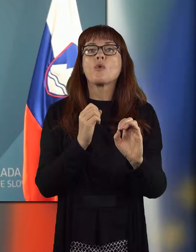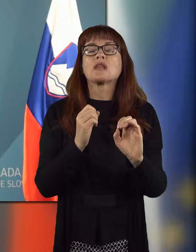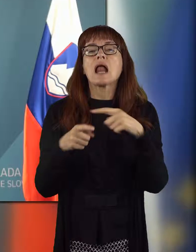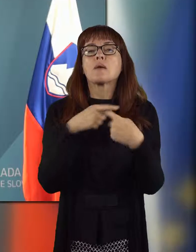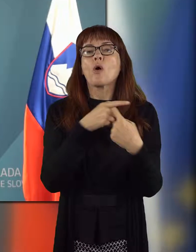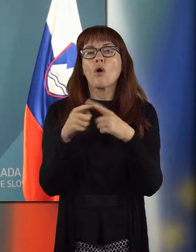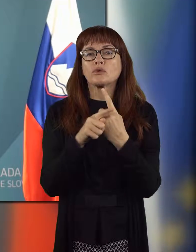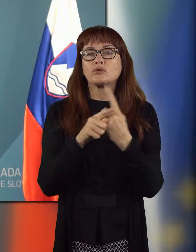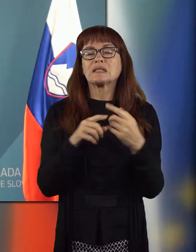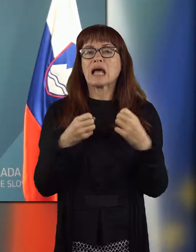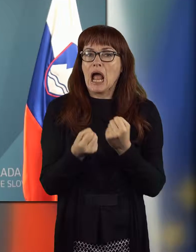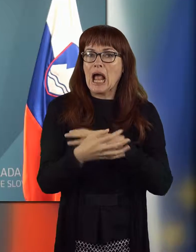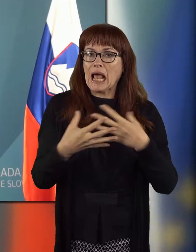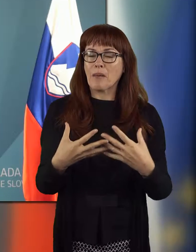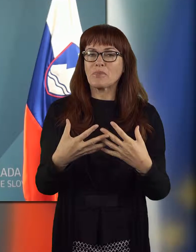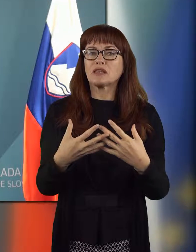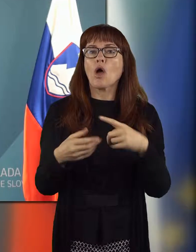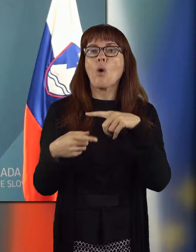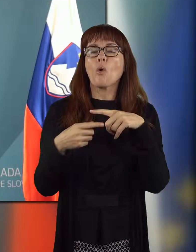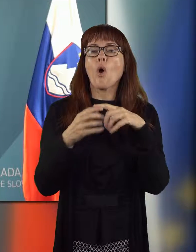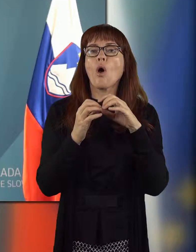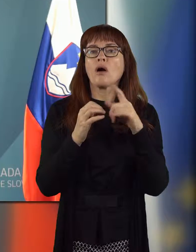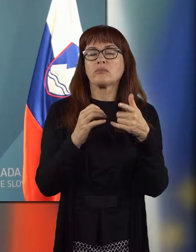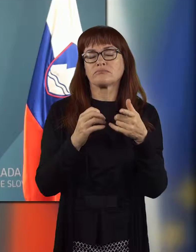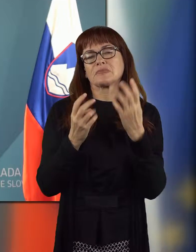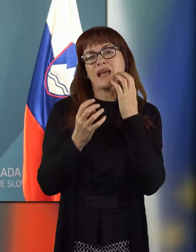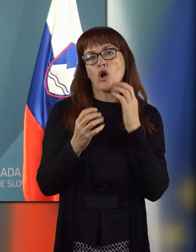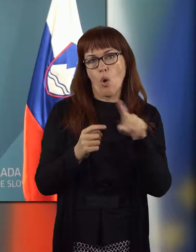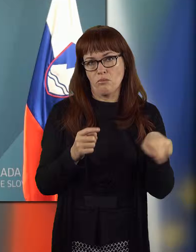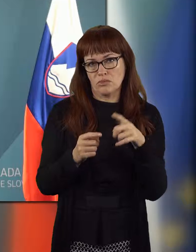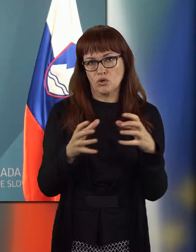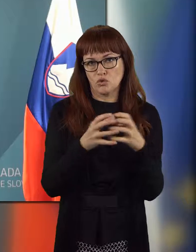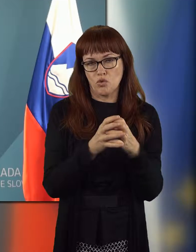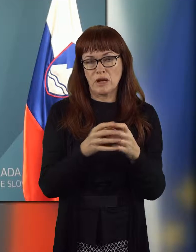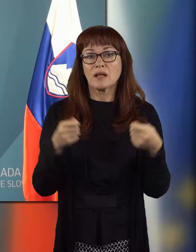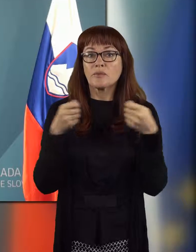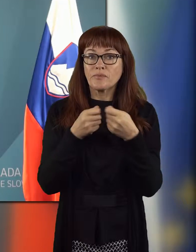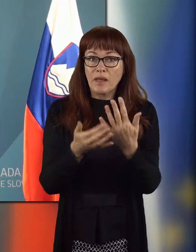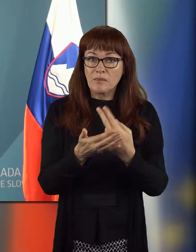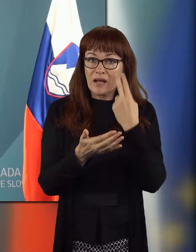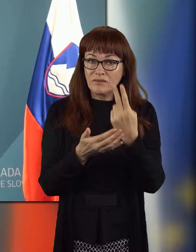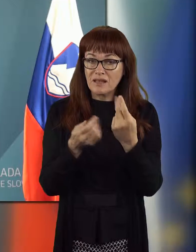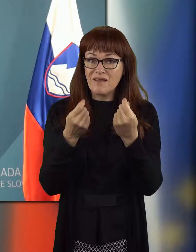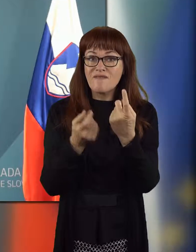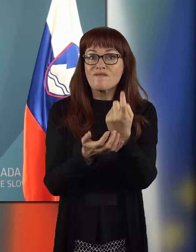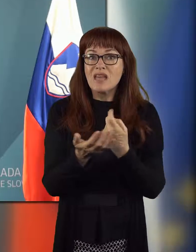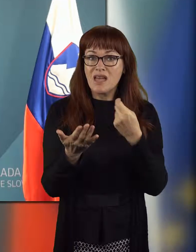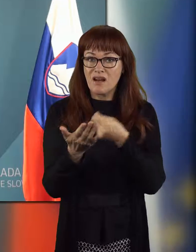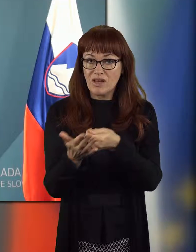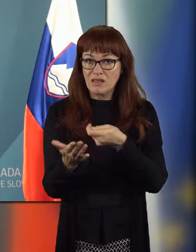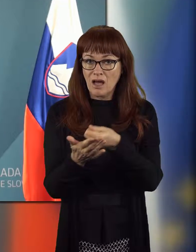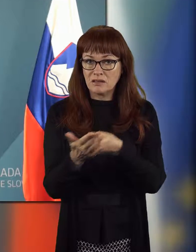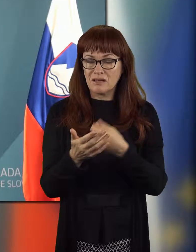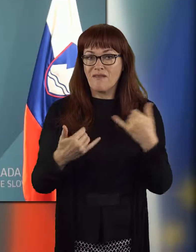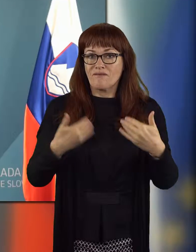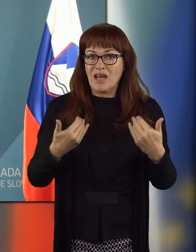krepitev zaposlitvenih možnosti, priložnosti Romov. Kar se tiče predvidenih virov financiranja,